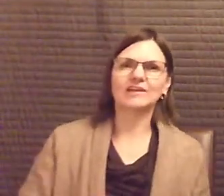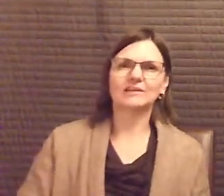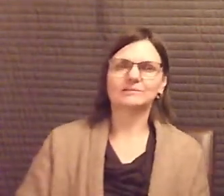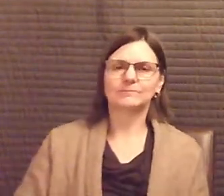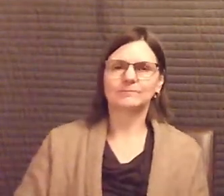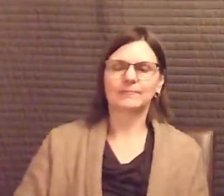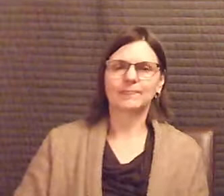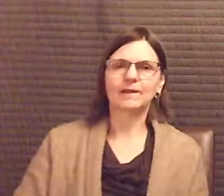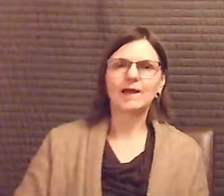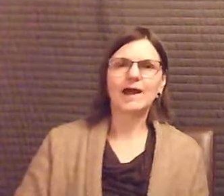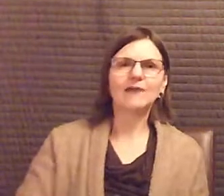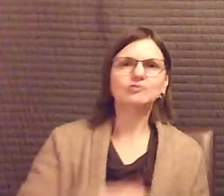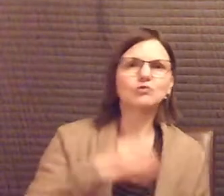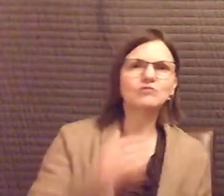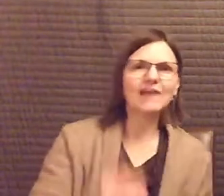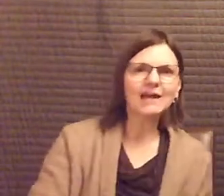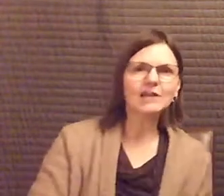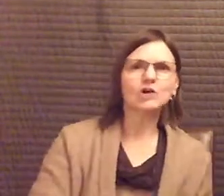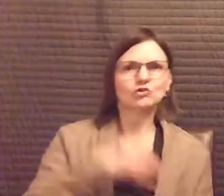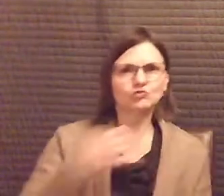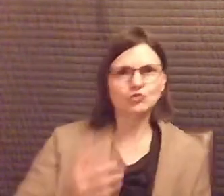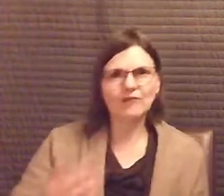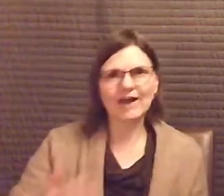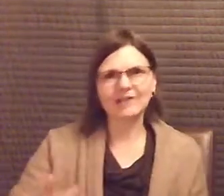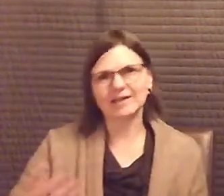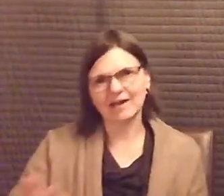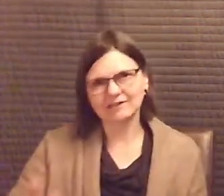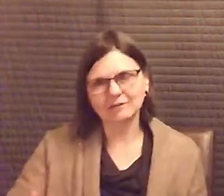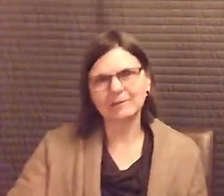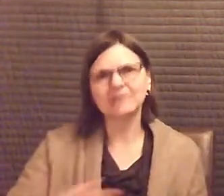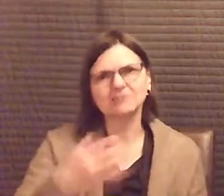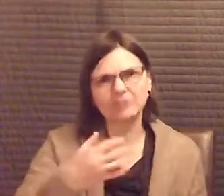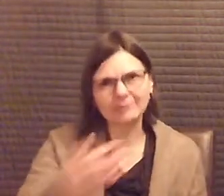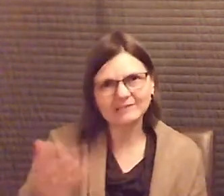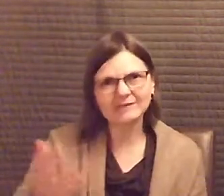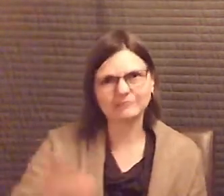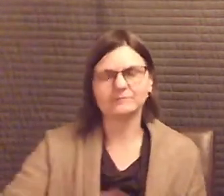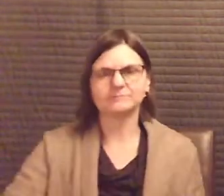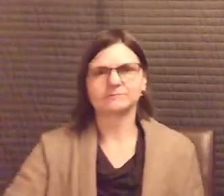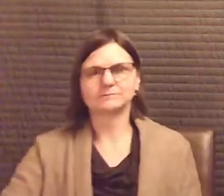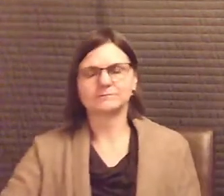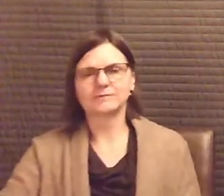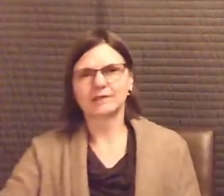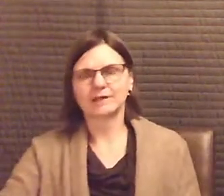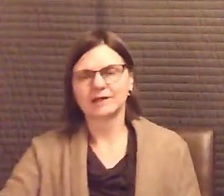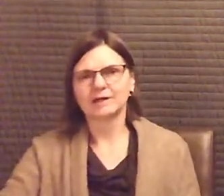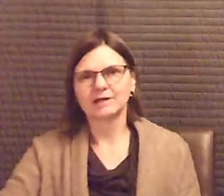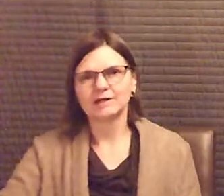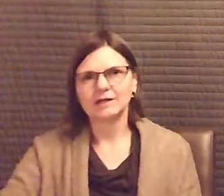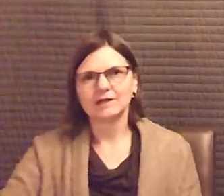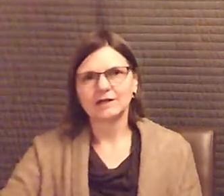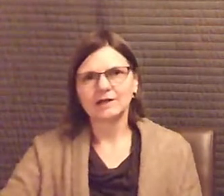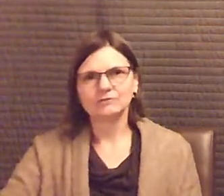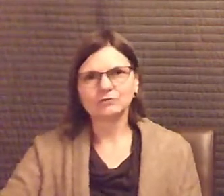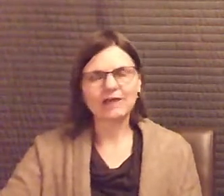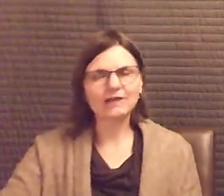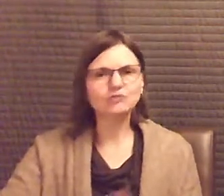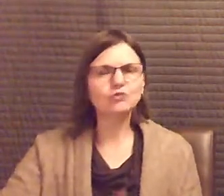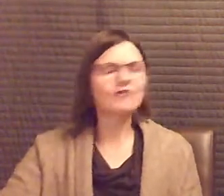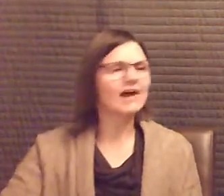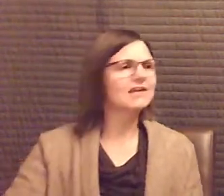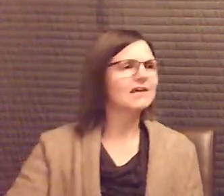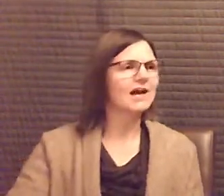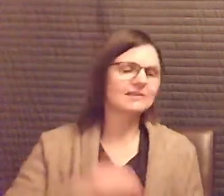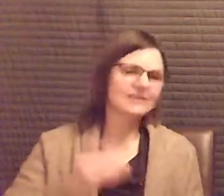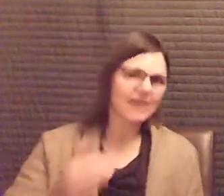toewijding de church en totale toewijding aan de gemeente het gebrek daarvan potlood om met mijn tot jezus en totale